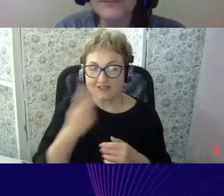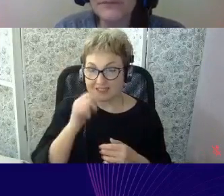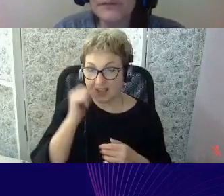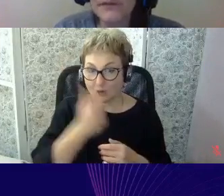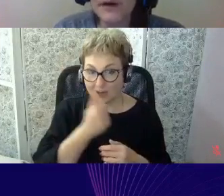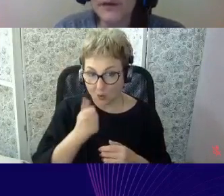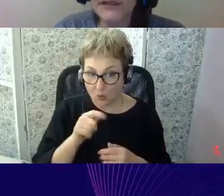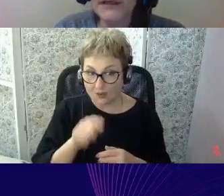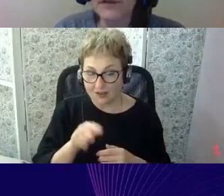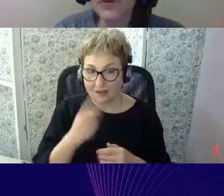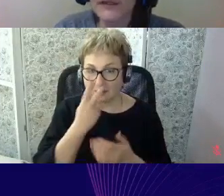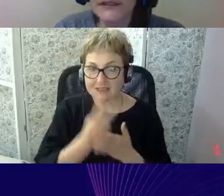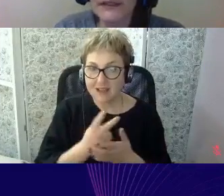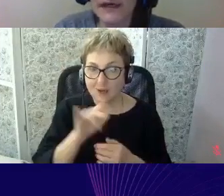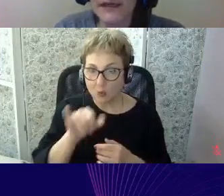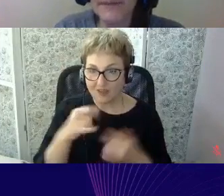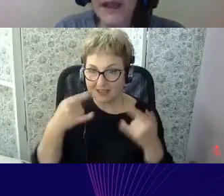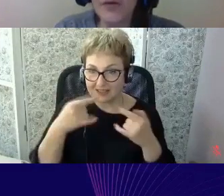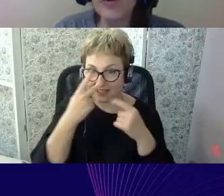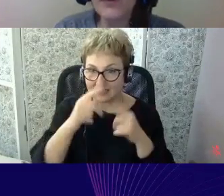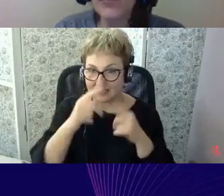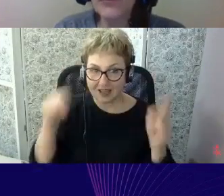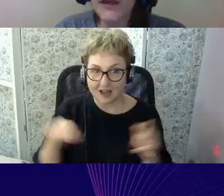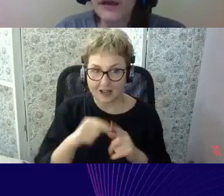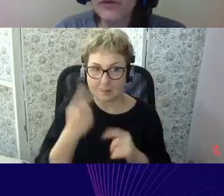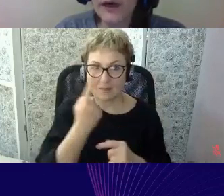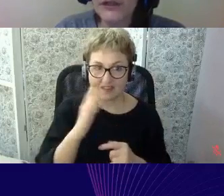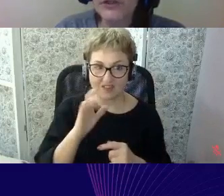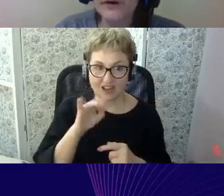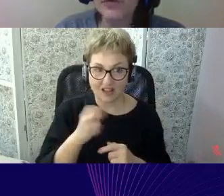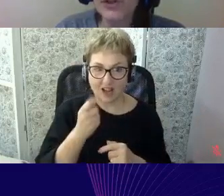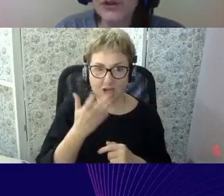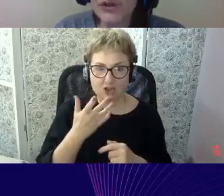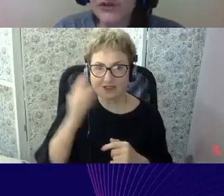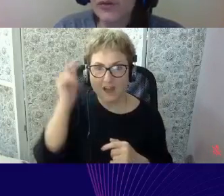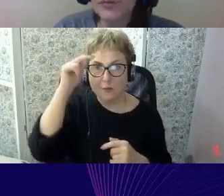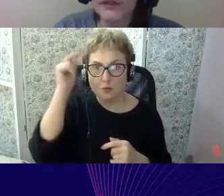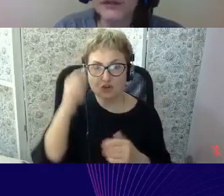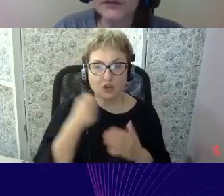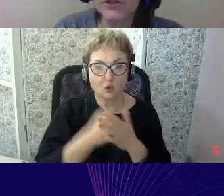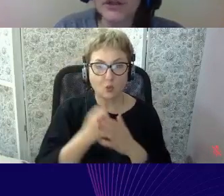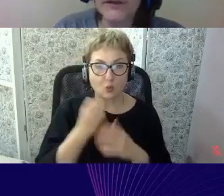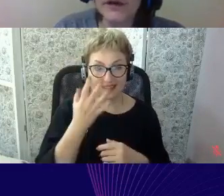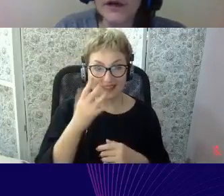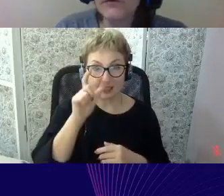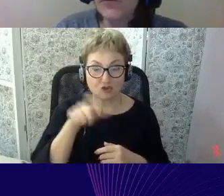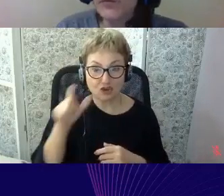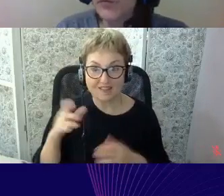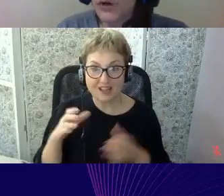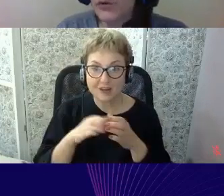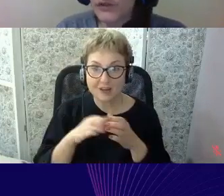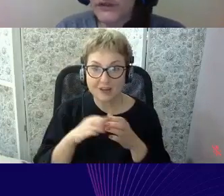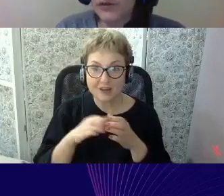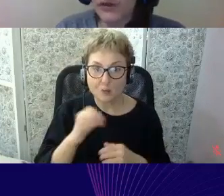года, представлено у вас на экране. По первому варианту количество обучающихся до 15 человек в